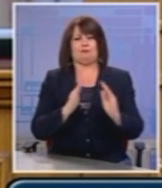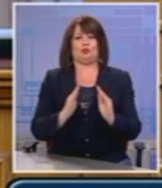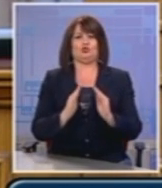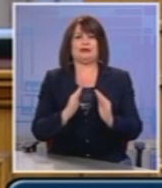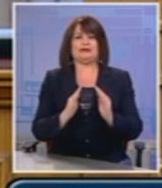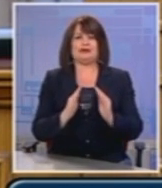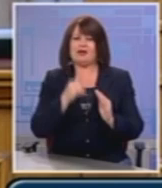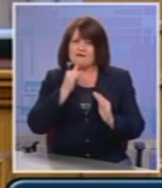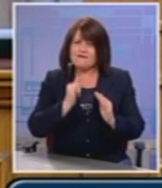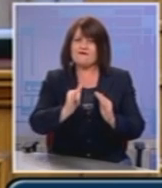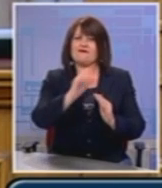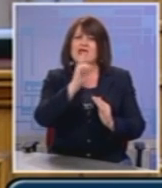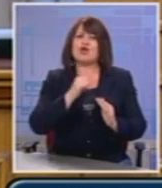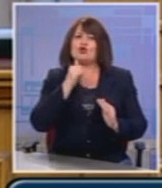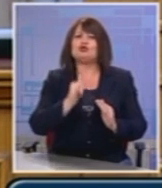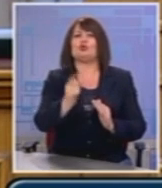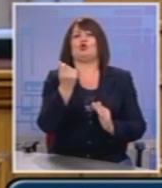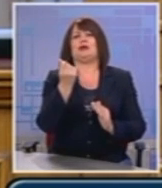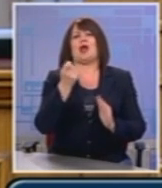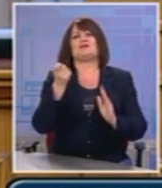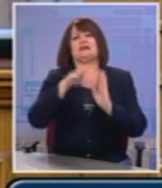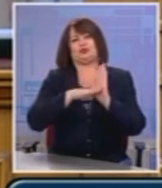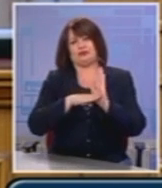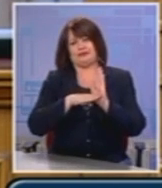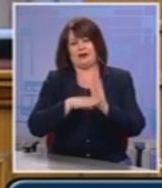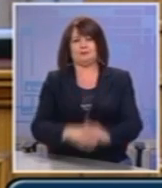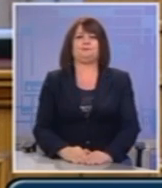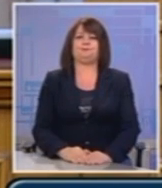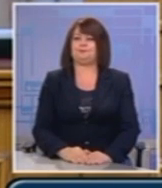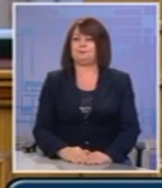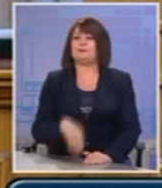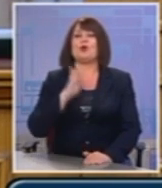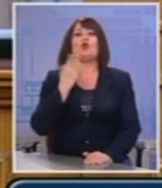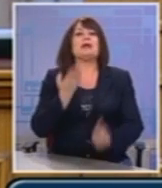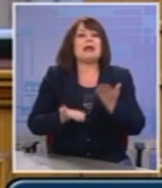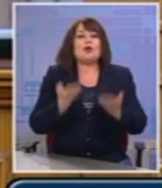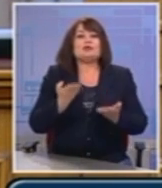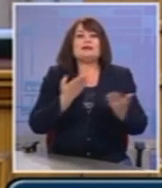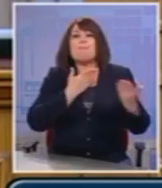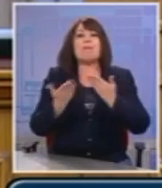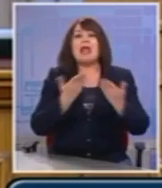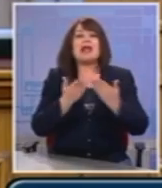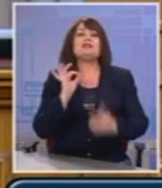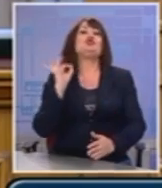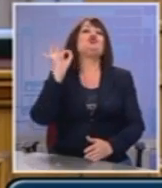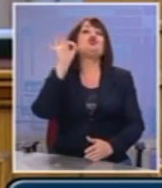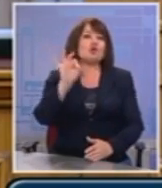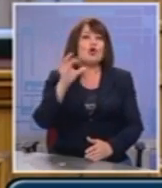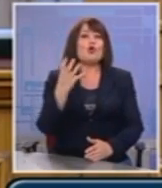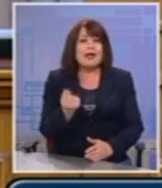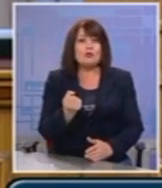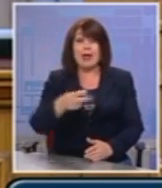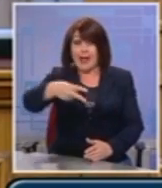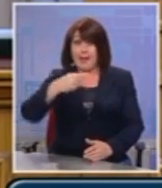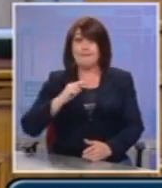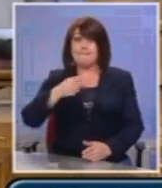η βιωσιμότητα η οικονομική βιωσιμότητα του συστήματος όταν κάνουμε λοιπόν αναλογιστικές μελέτες στόχος μας είναι να βρούμε απάντηση